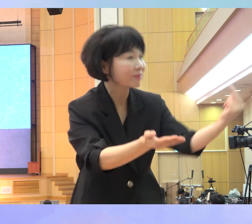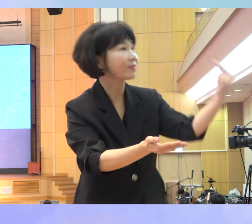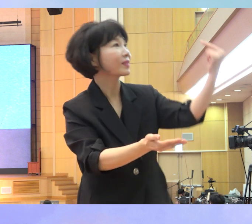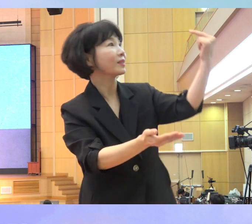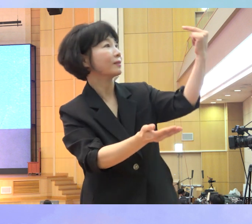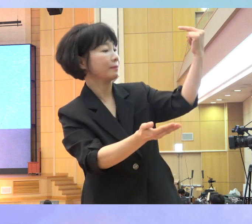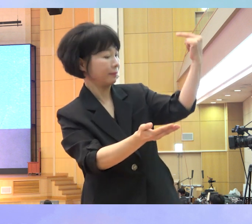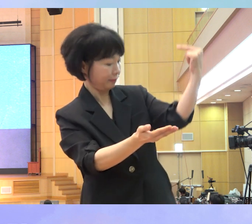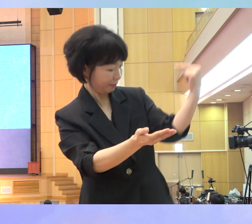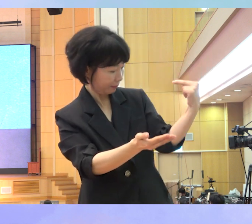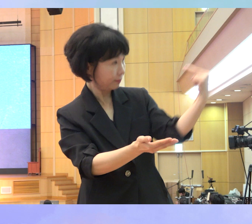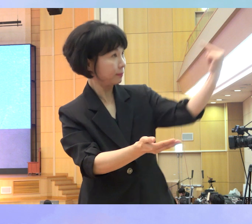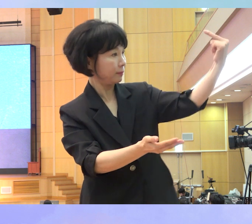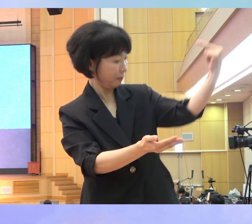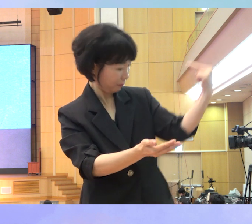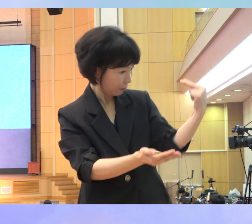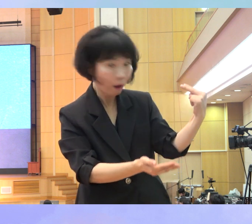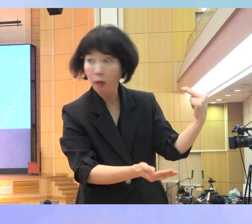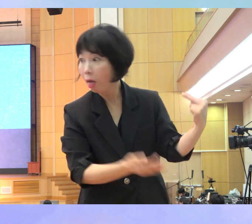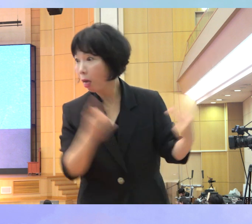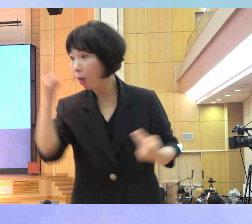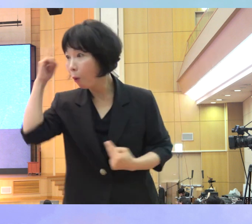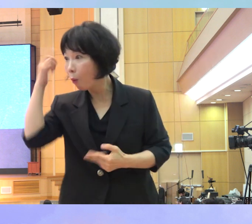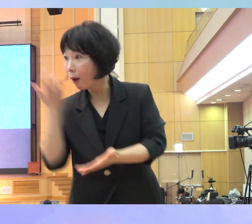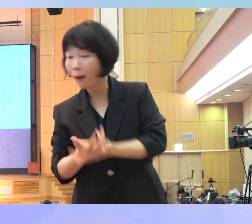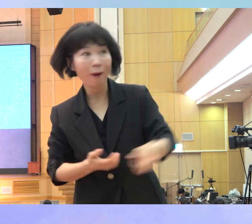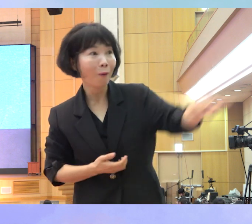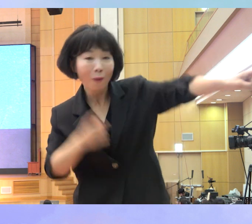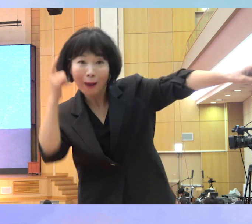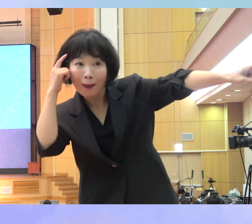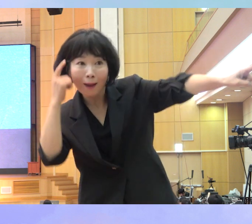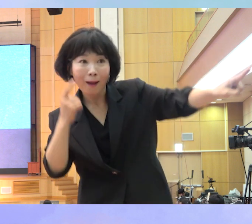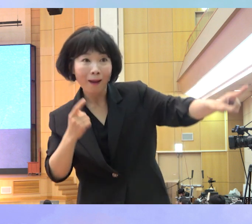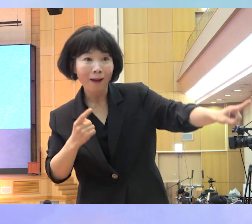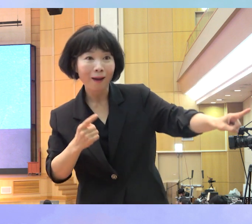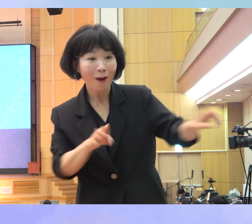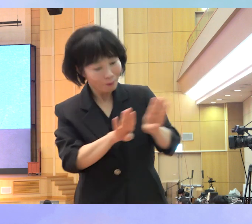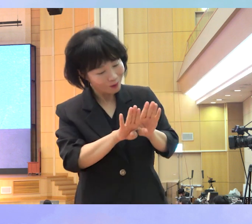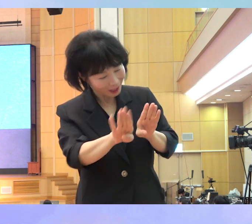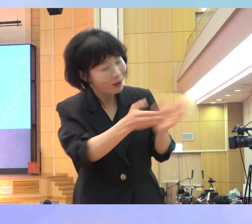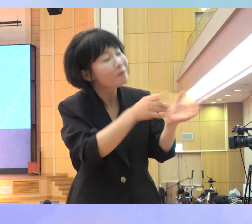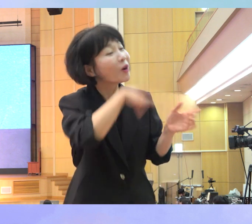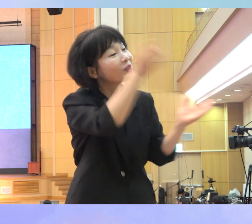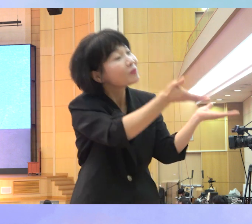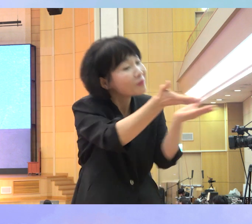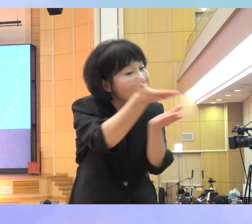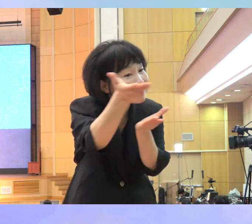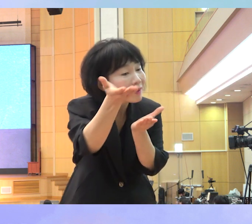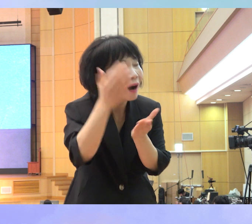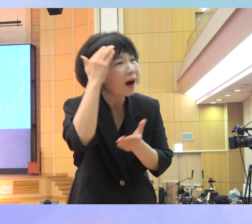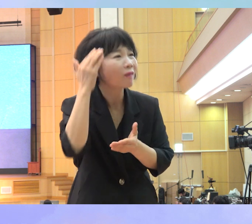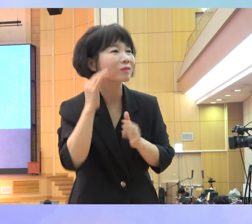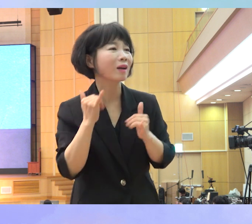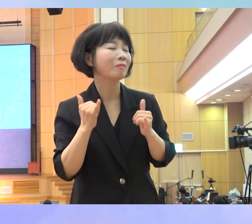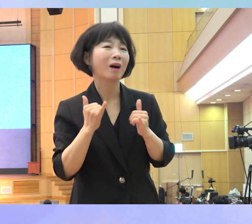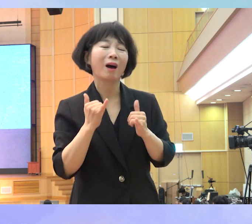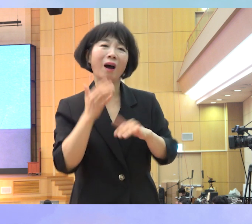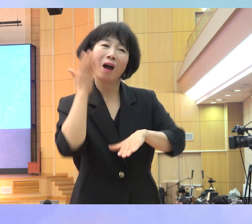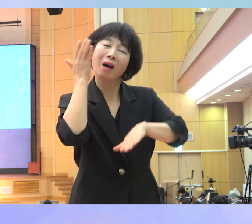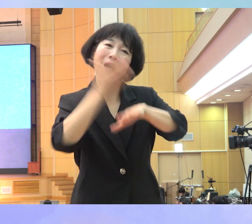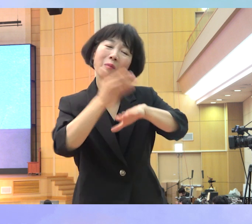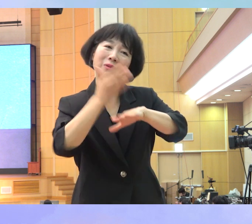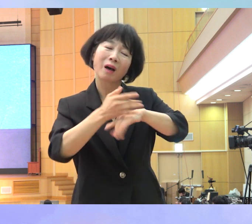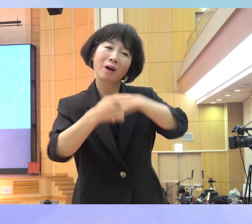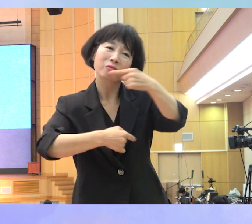아이 참, 이러면서 문을 잡아줬는데도 불구하고 우리나라 사람들 참 감사한 말